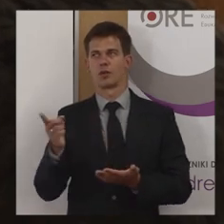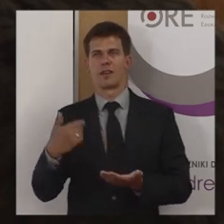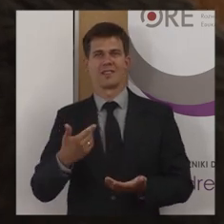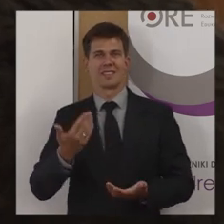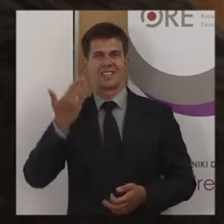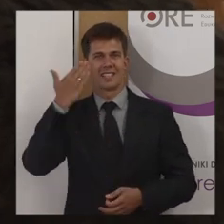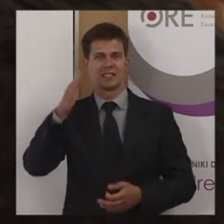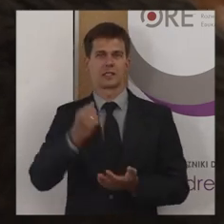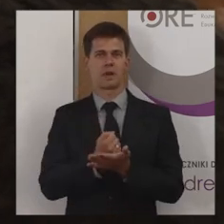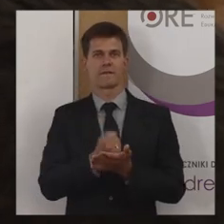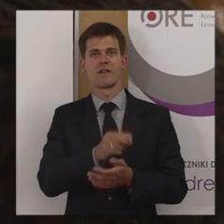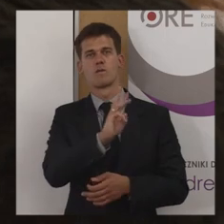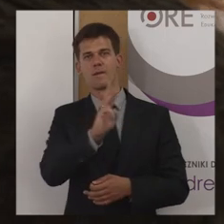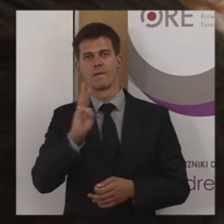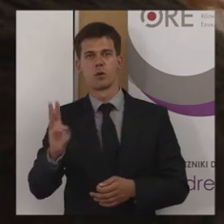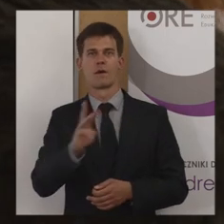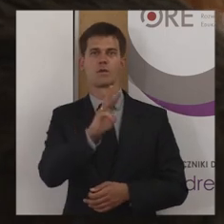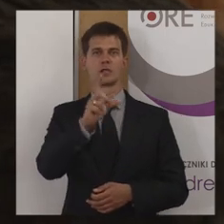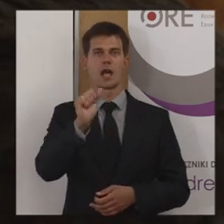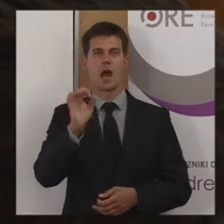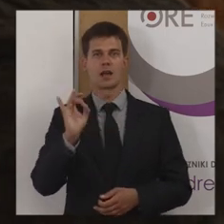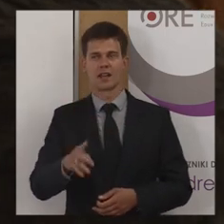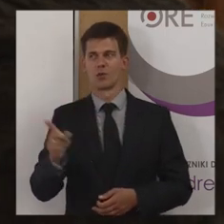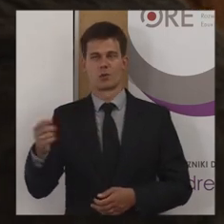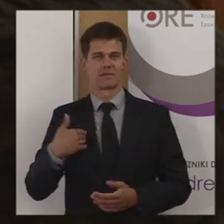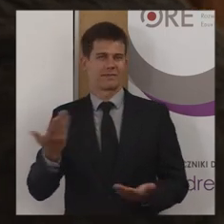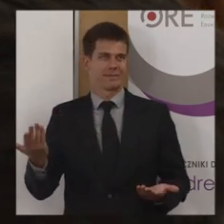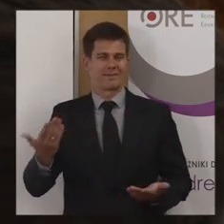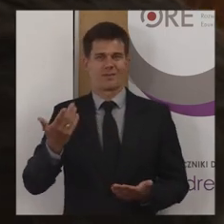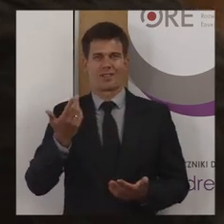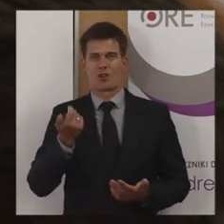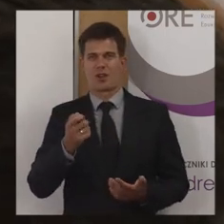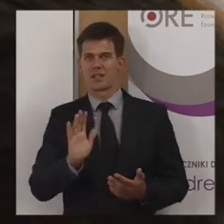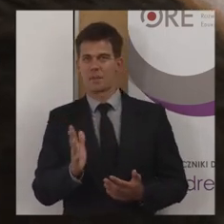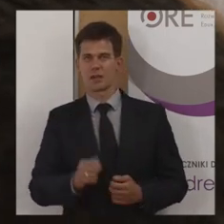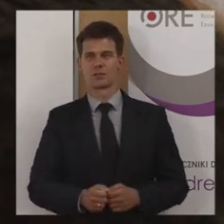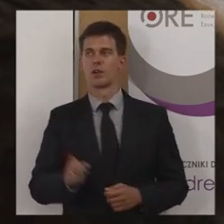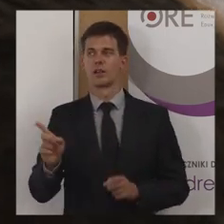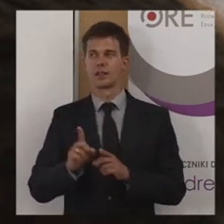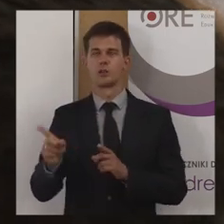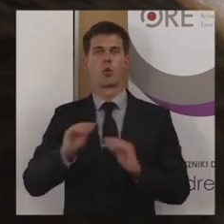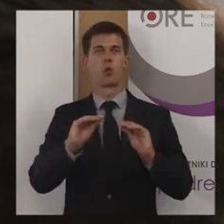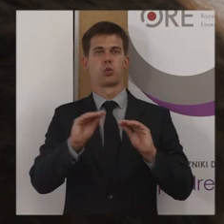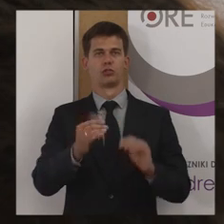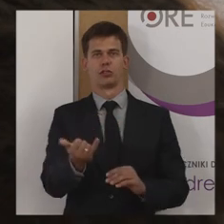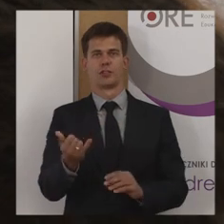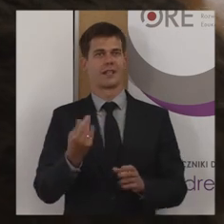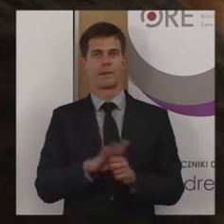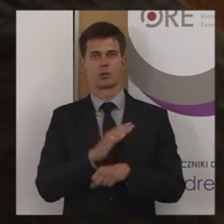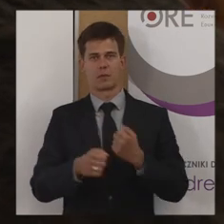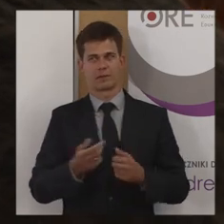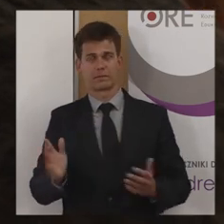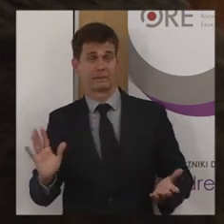domeną, a mam na myśli tutaj edukację, w szczególności dzieci niepełnosprawnych.